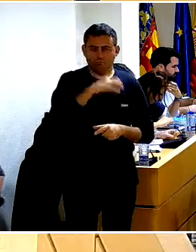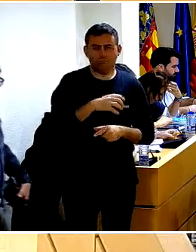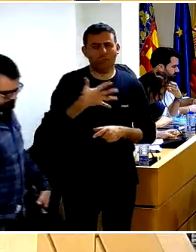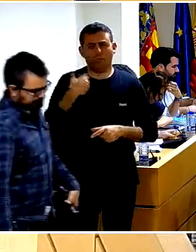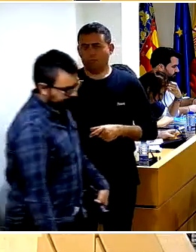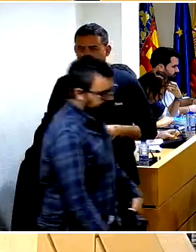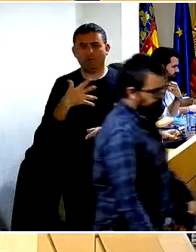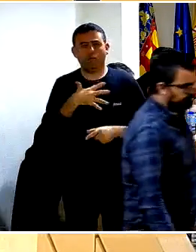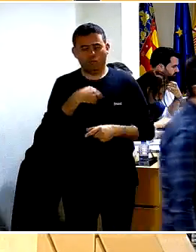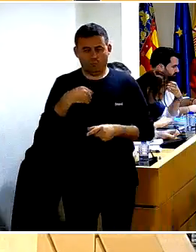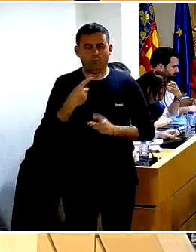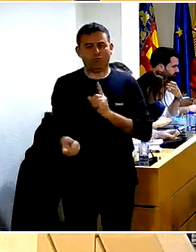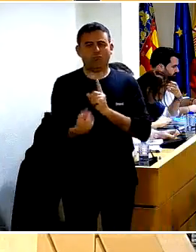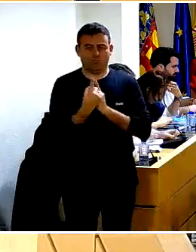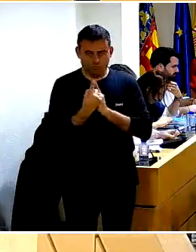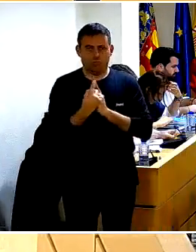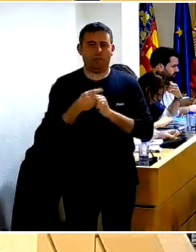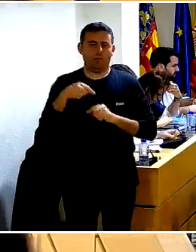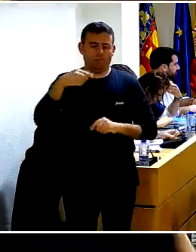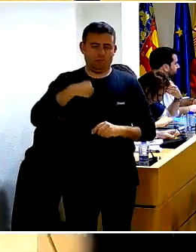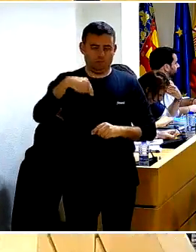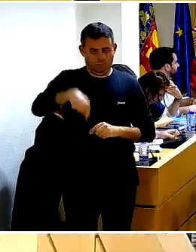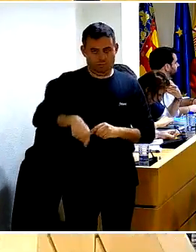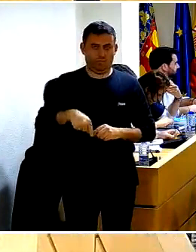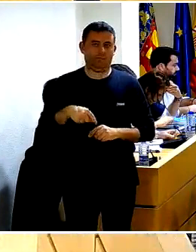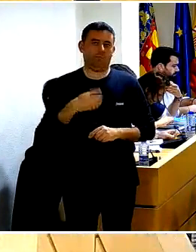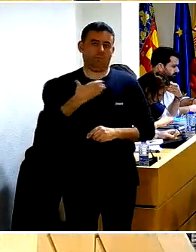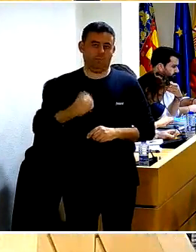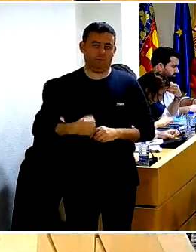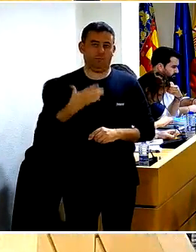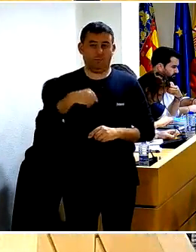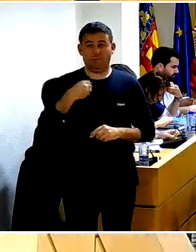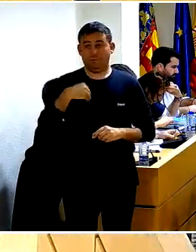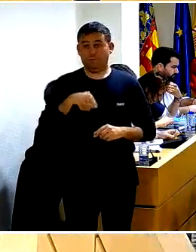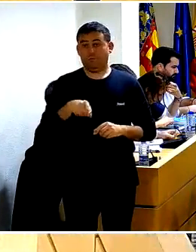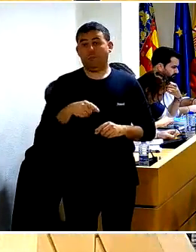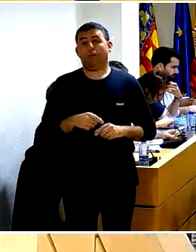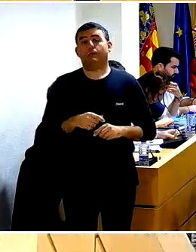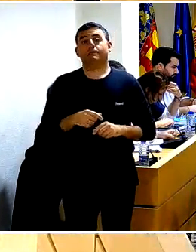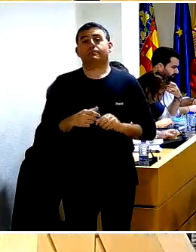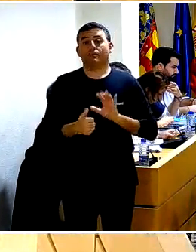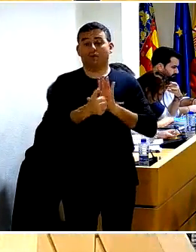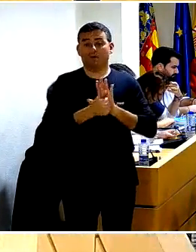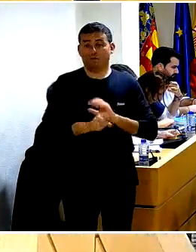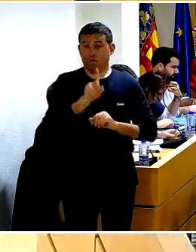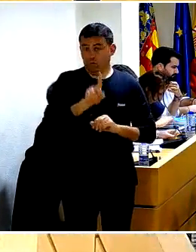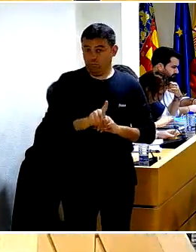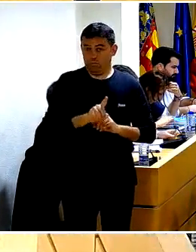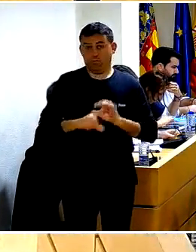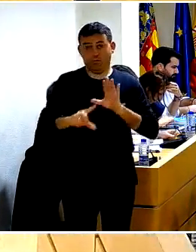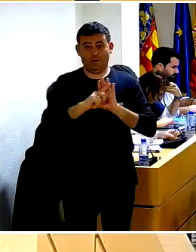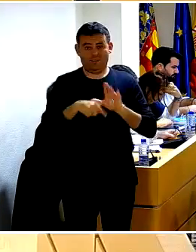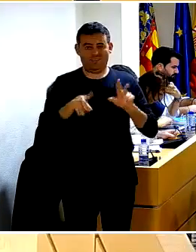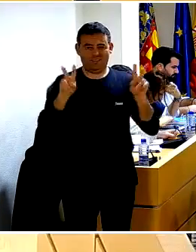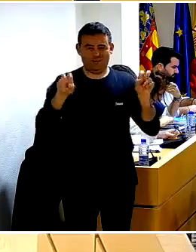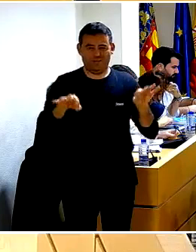als legítims i especificats subjectes segons l'article 1 del número 1 de l'article 63 de la llei 7/85, reguladora de les bases del